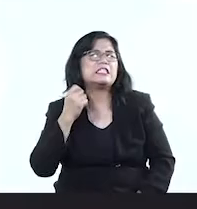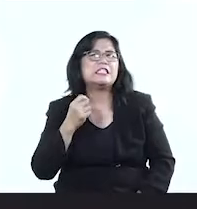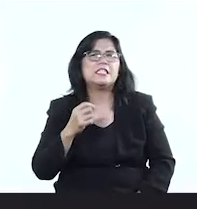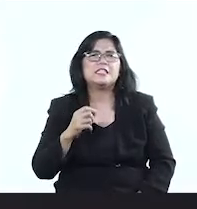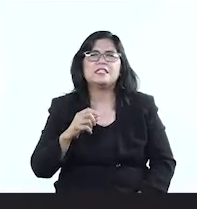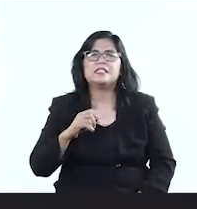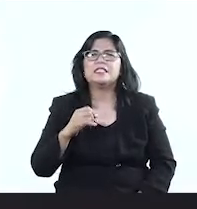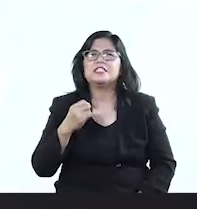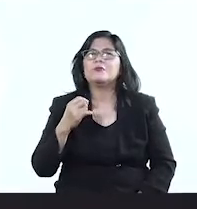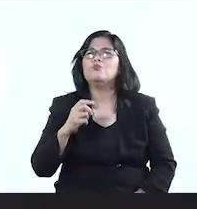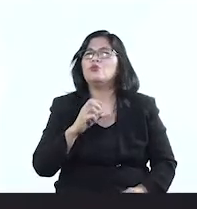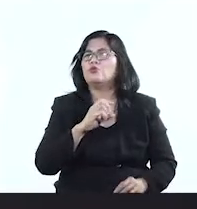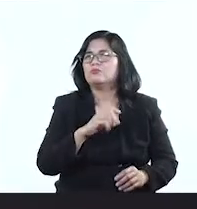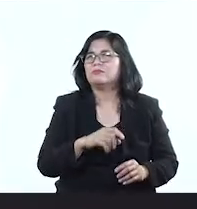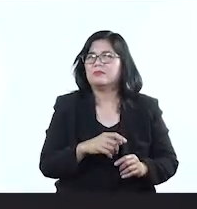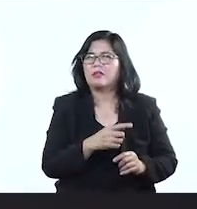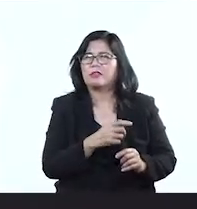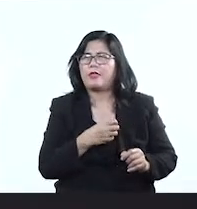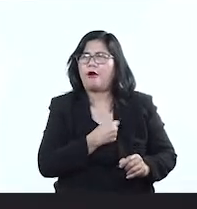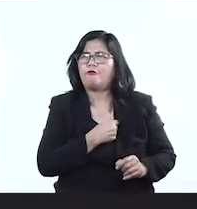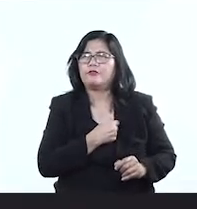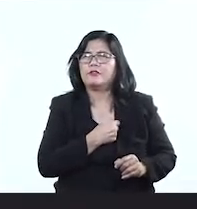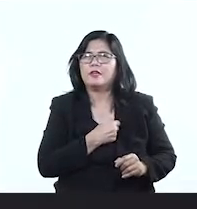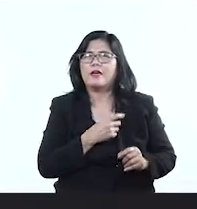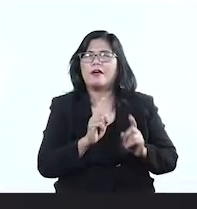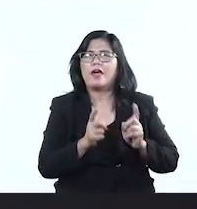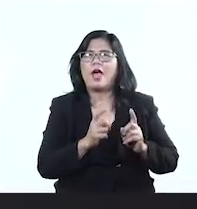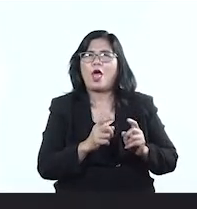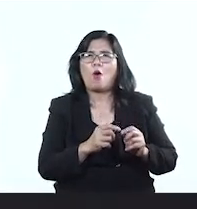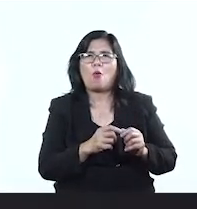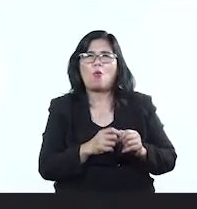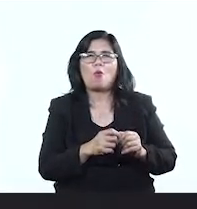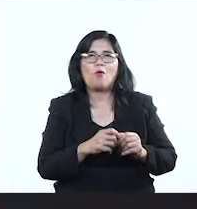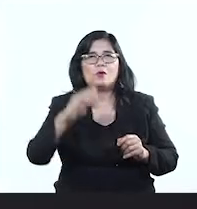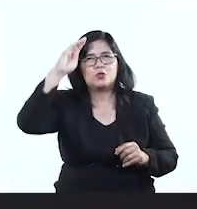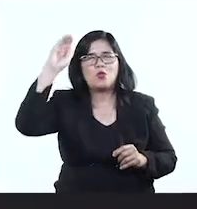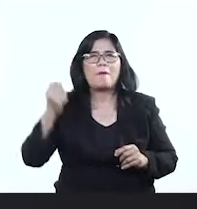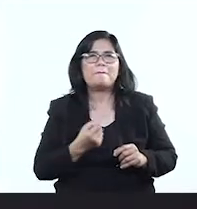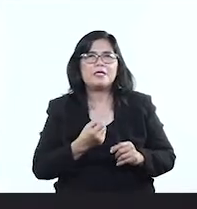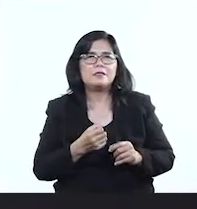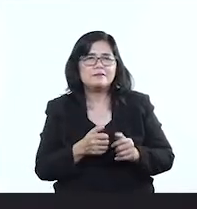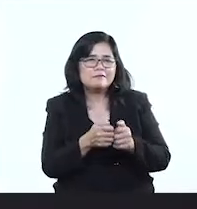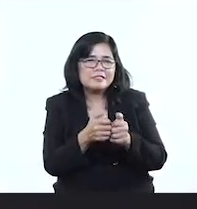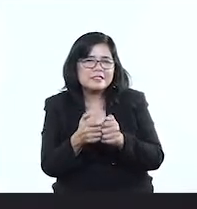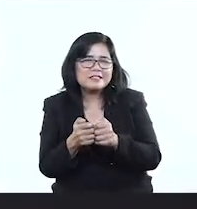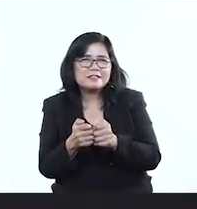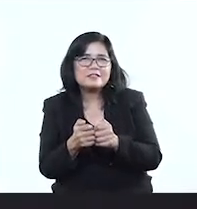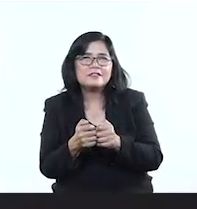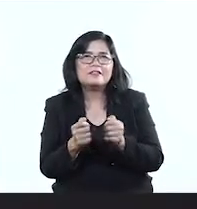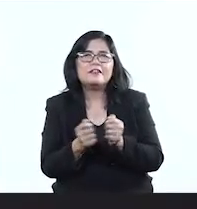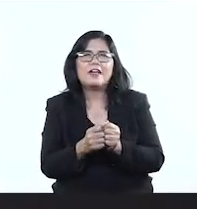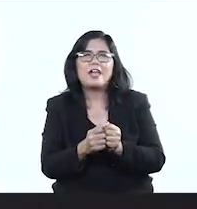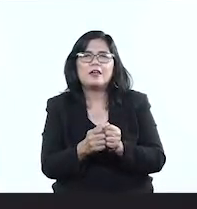Hai saya di Hai teh sedikit komunikasi sedikit sama Siska ini Hai